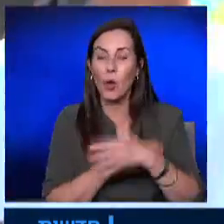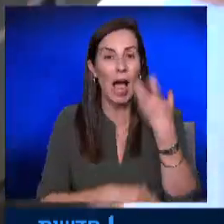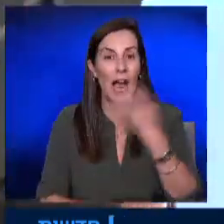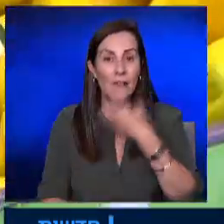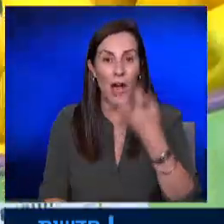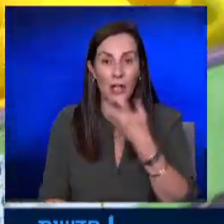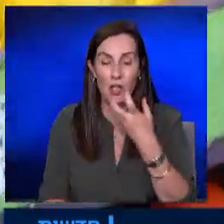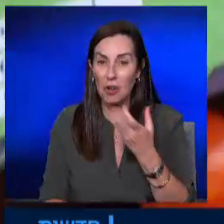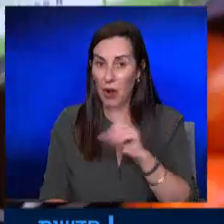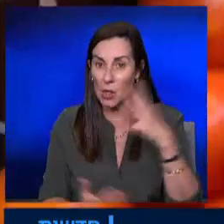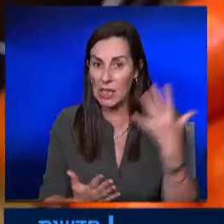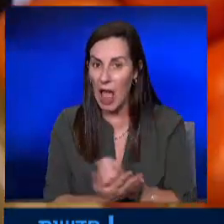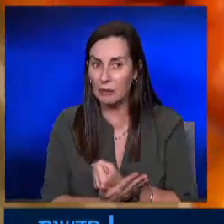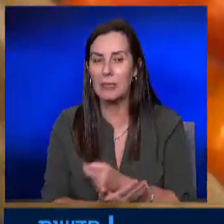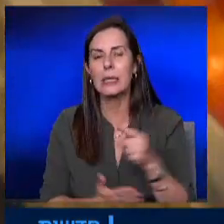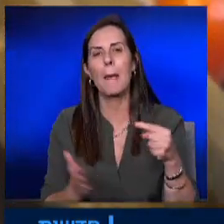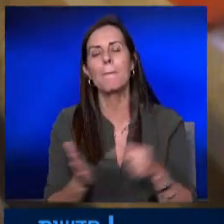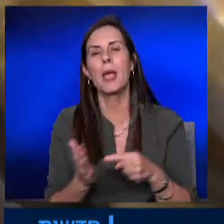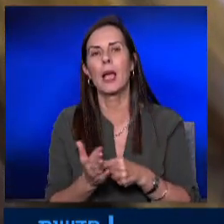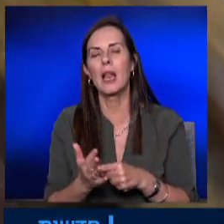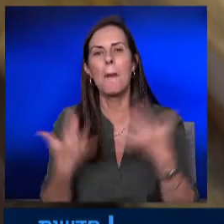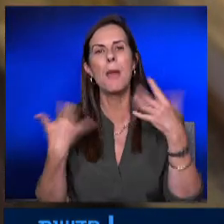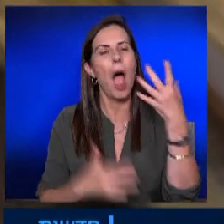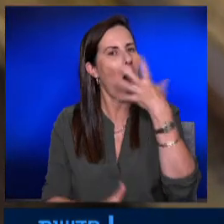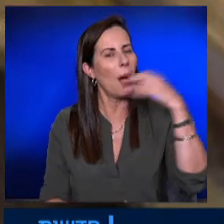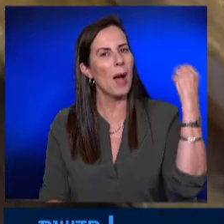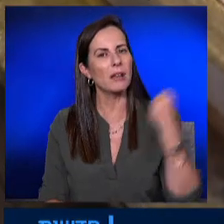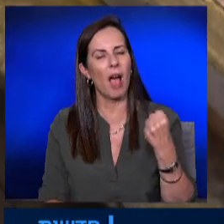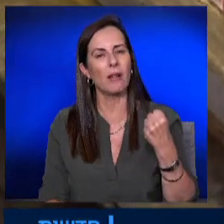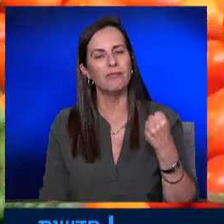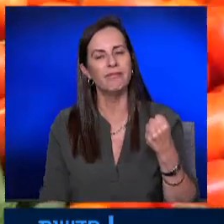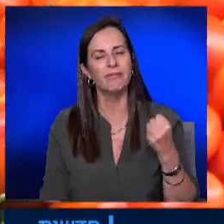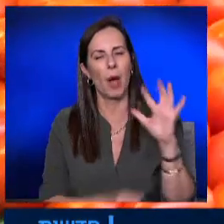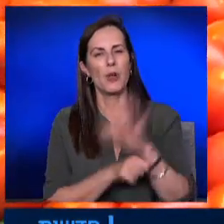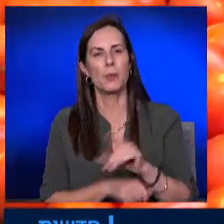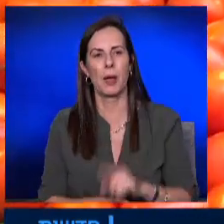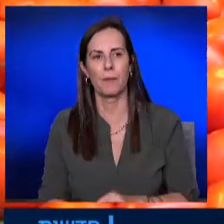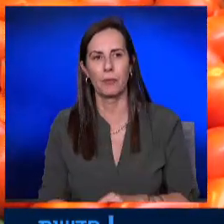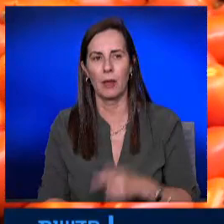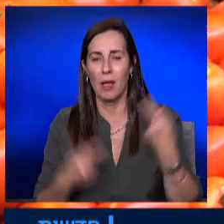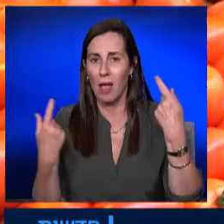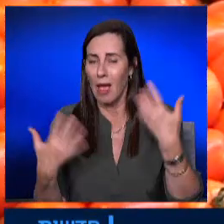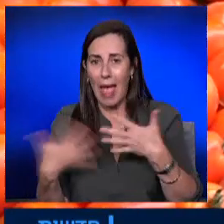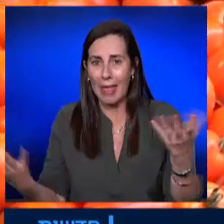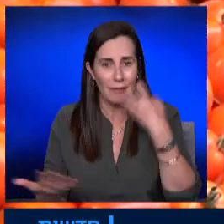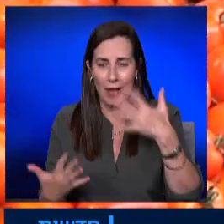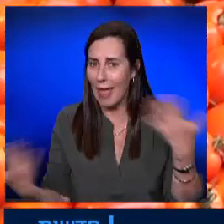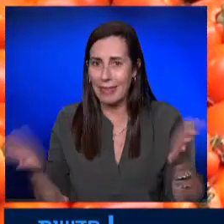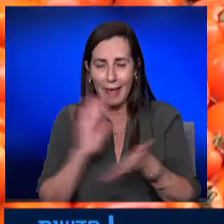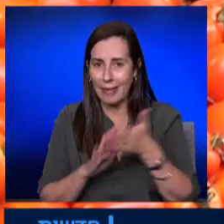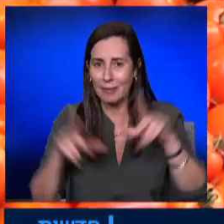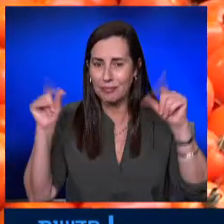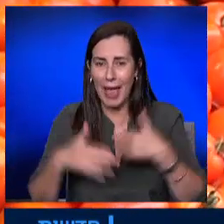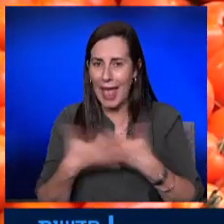בלי הצלחה, זה כנראה כי מזג האוויר החם עשה את שלו. אין יקר, אין סחורות, אין בשוק,